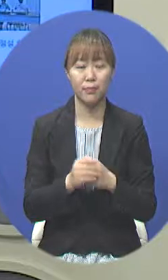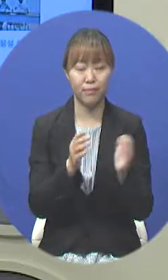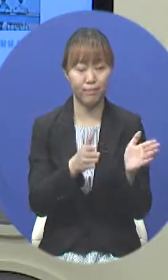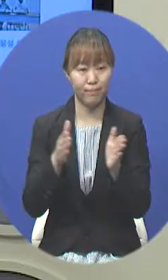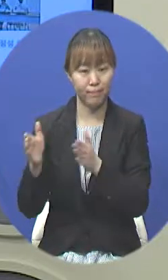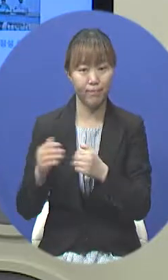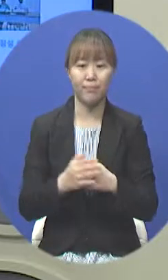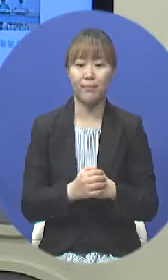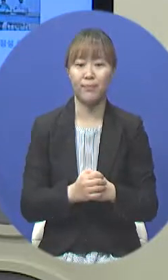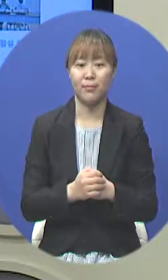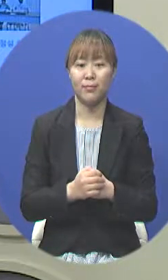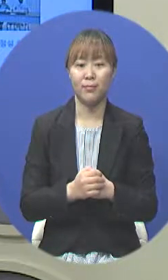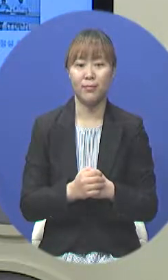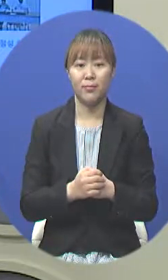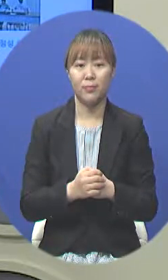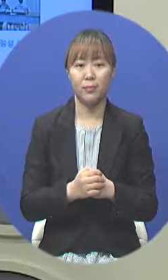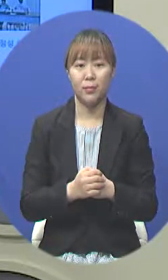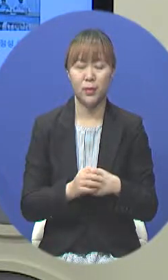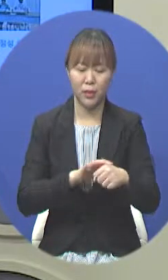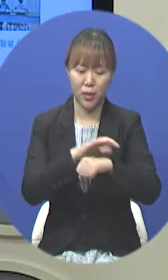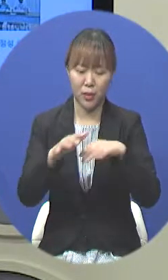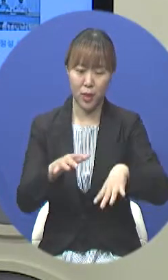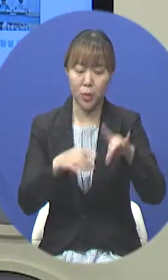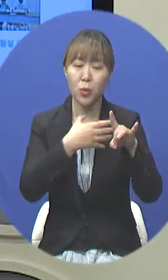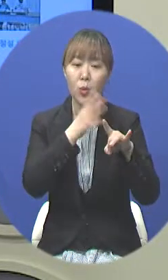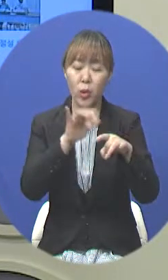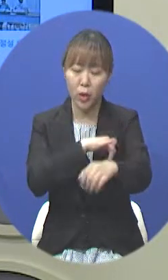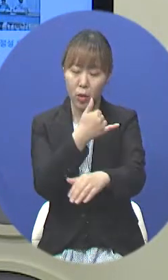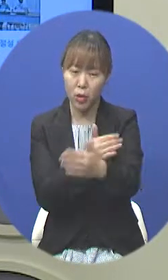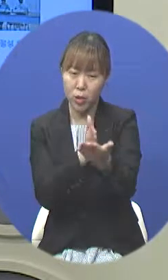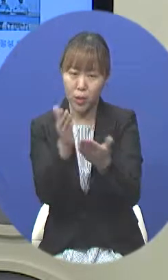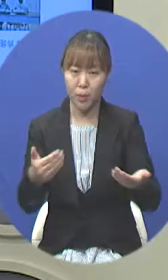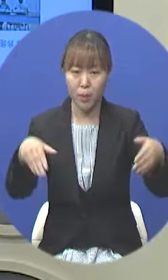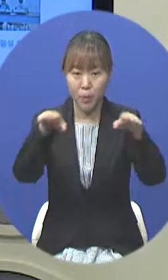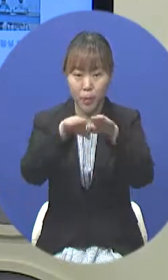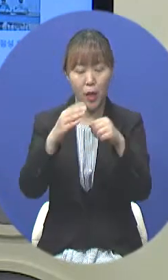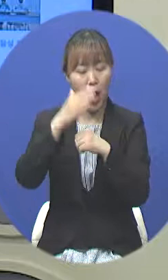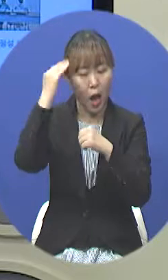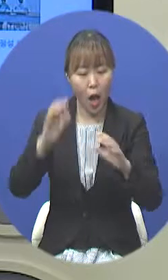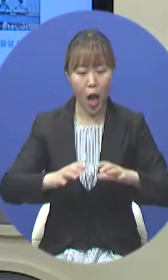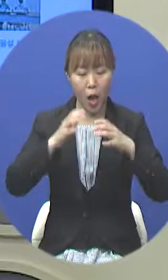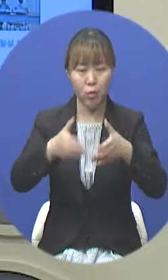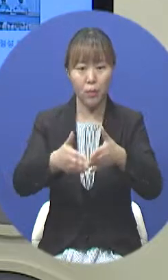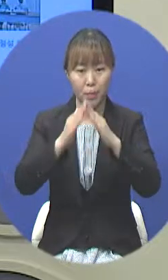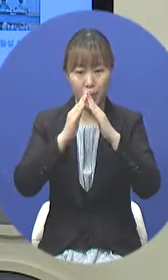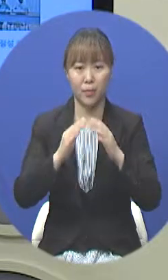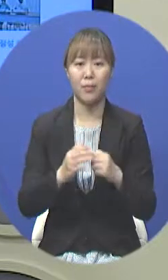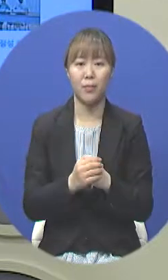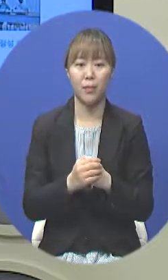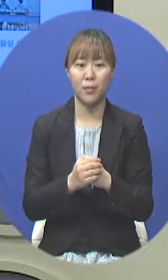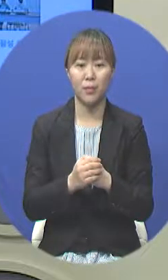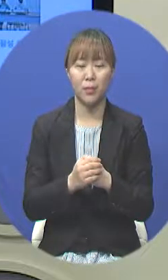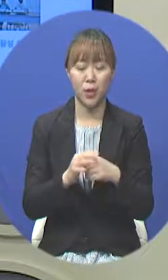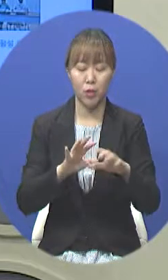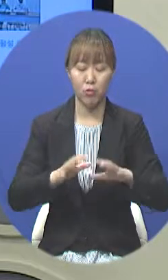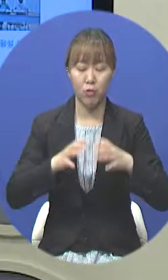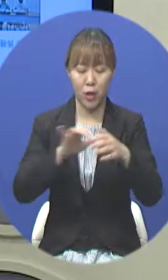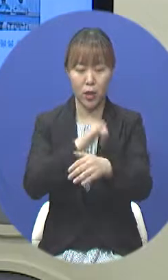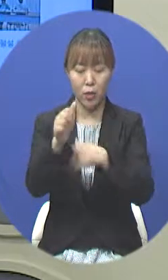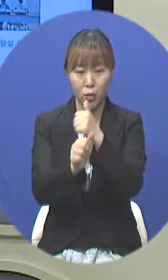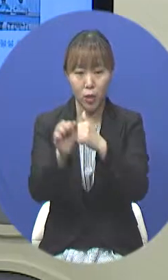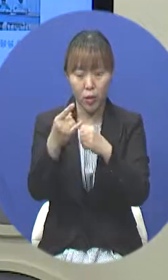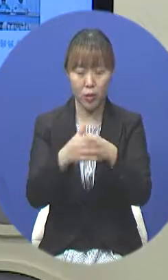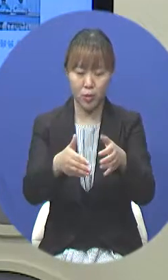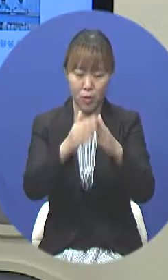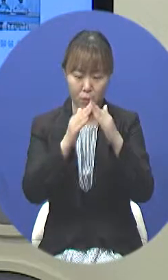다음 소식입니다 세계최초 노인 인권 전담 기고가 한국의 들어섭니다 국가인권위원회가